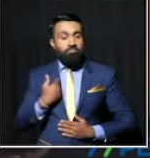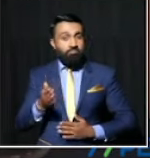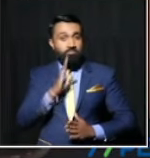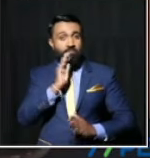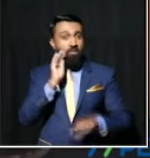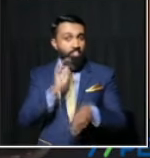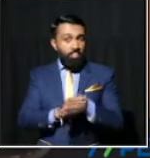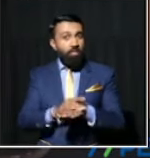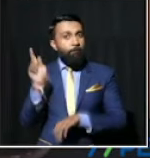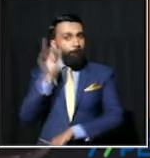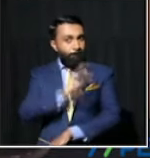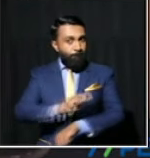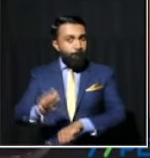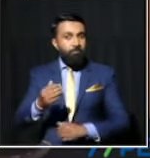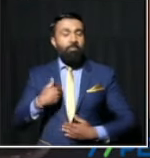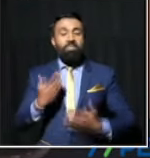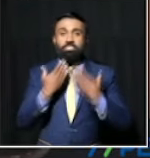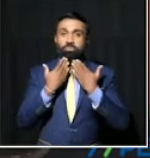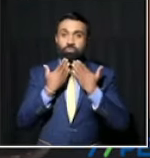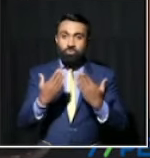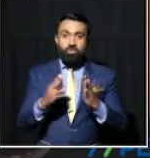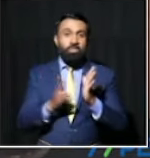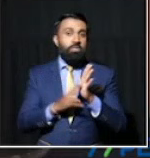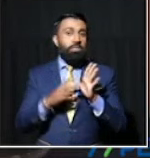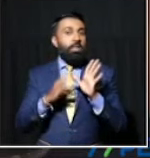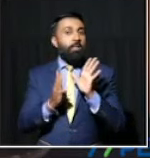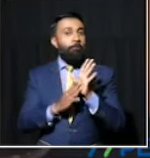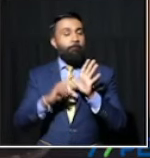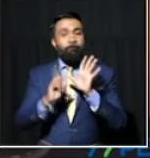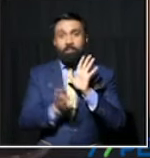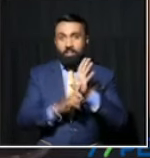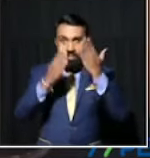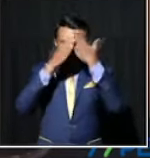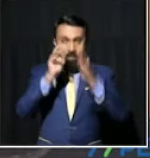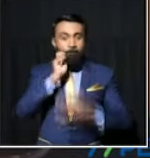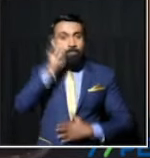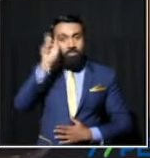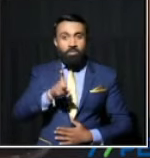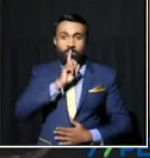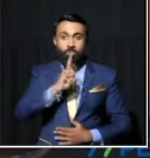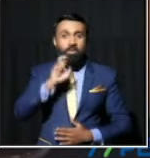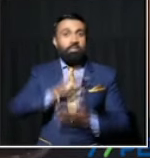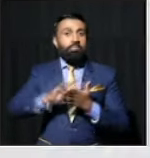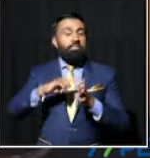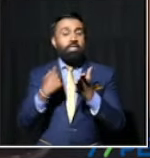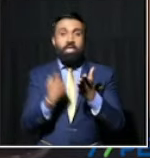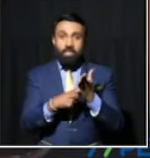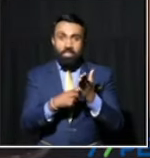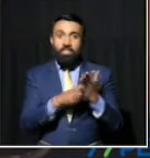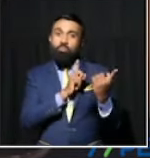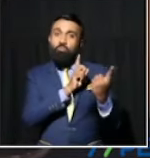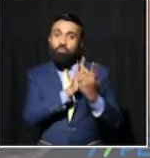කරා. ඒක මම ස්තුතිය පුද කරනවා නාමල් රාජපක්ෂ මහත්මයාටත්. එතුමා හම්බෙලා තියෙනවා චරිත්ව සිනමන් ග්‍රෑන්ඩ් එකේදී.